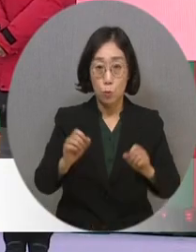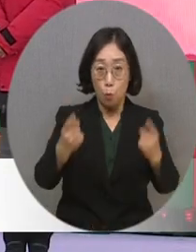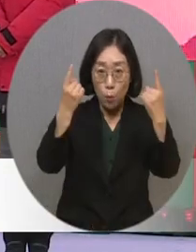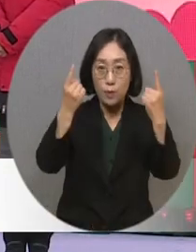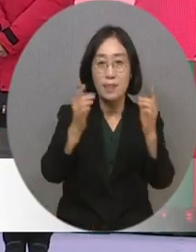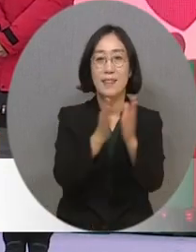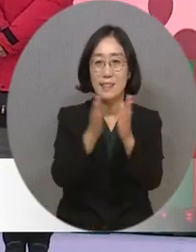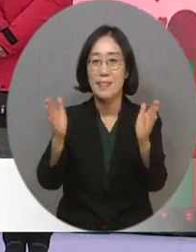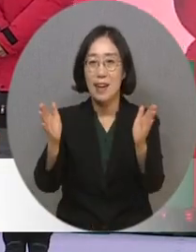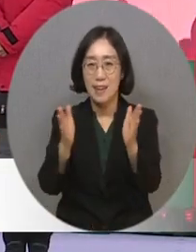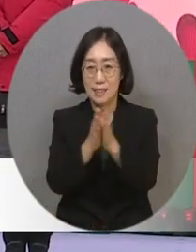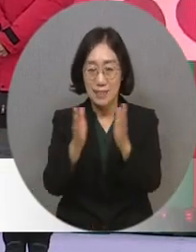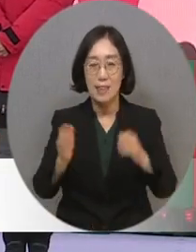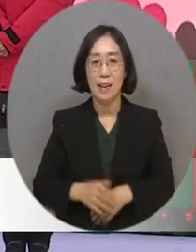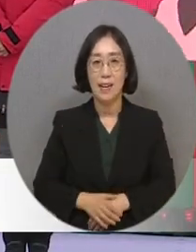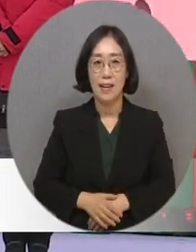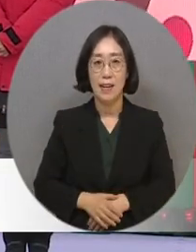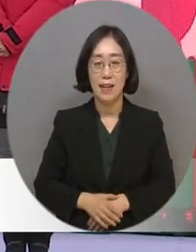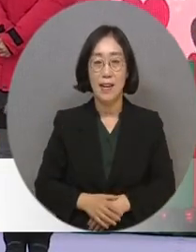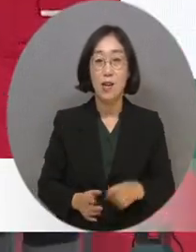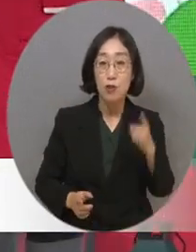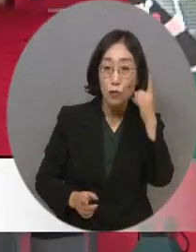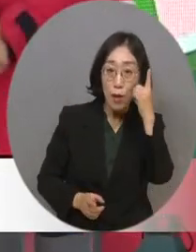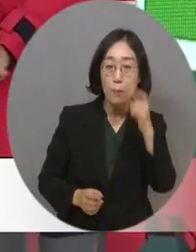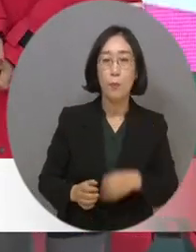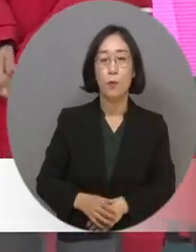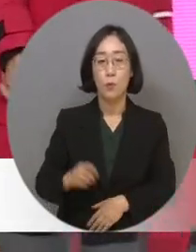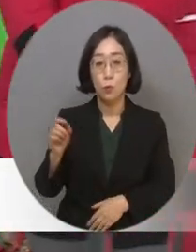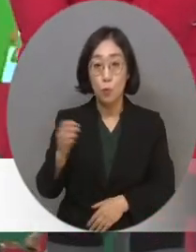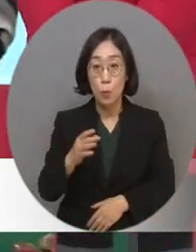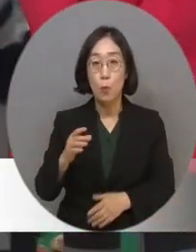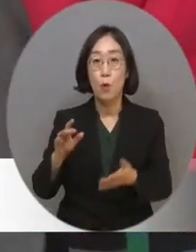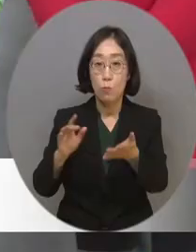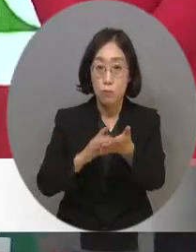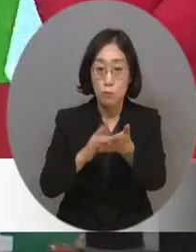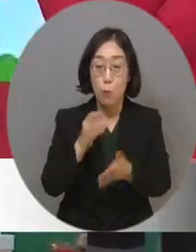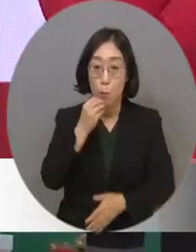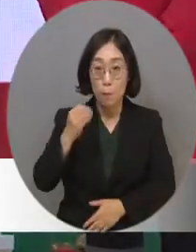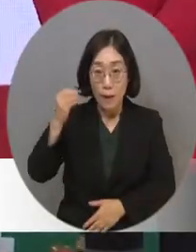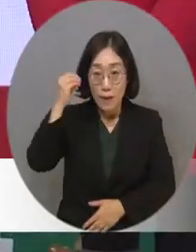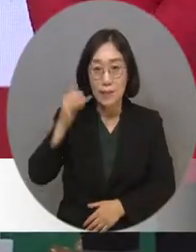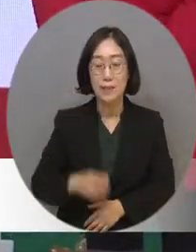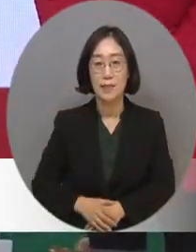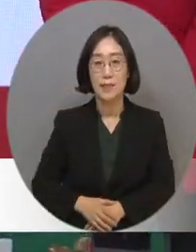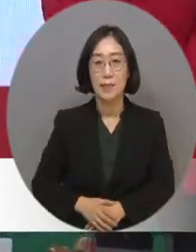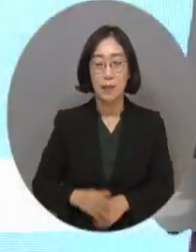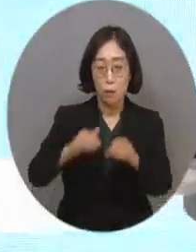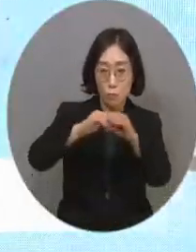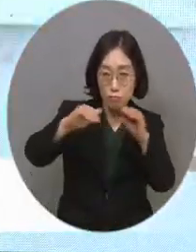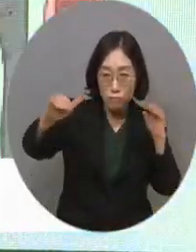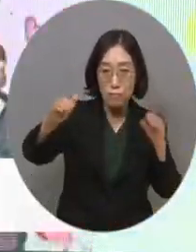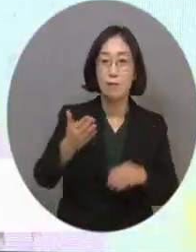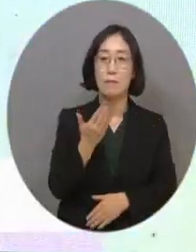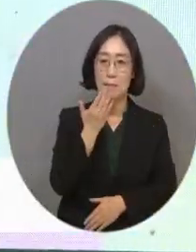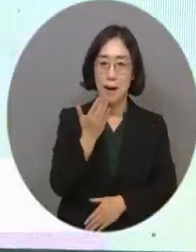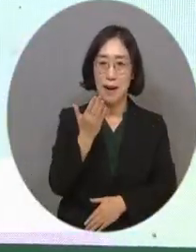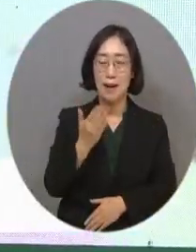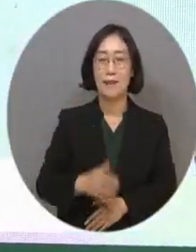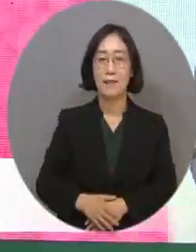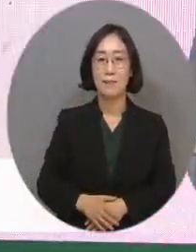대표 번호와 계좌이체로 기부에 참여할 수 있고 사랑의 열매 홈페이지에서 누구나 쉽게 기부에 참여할 수